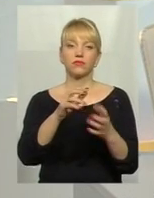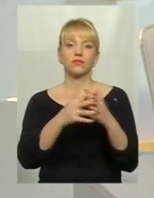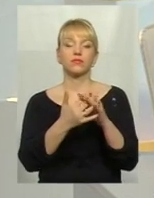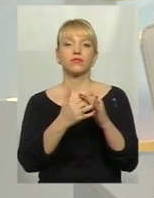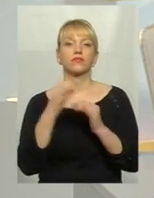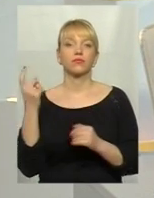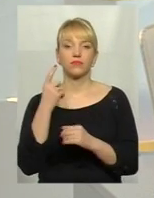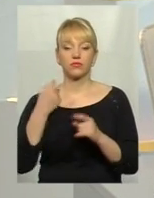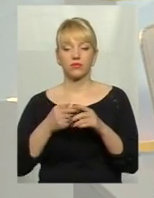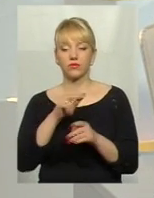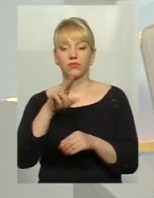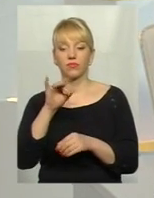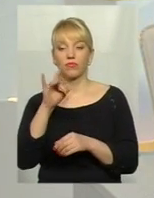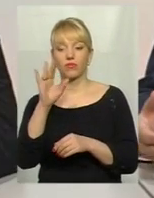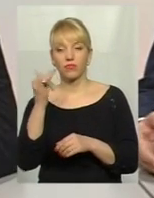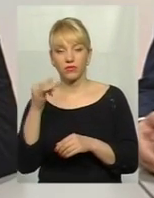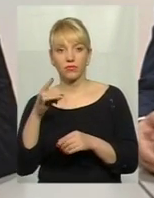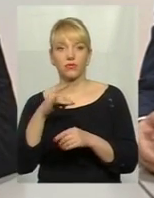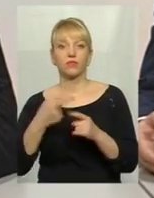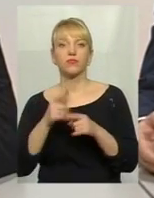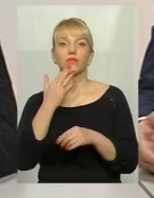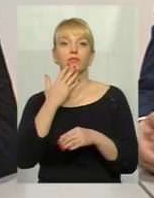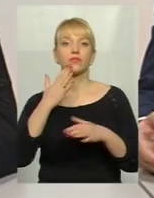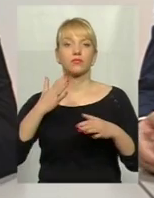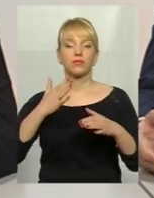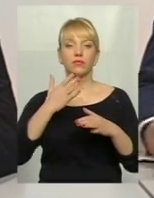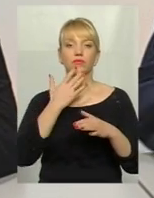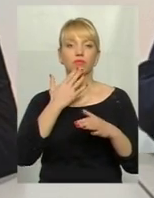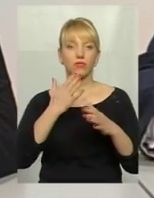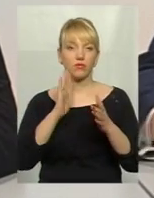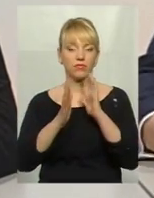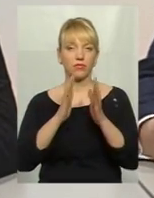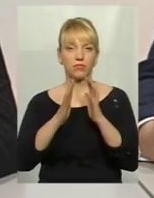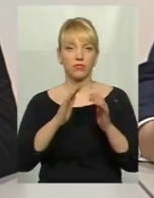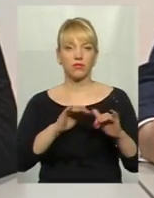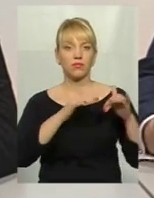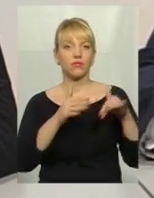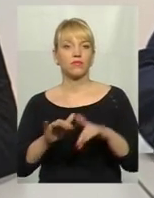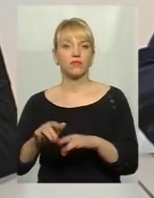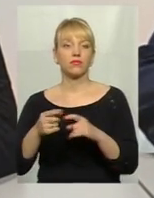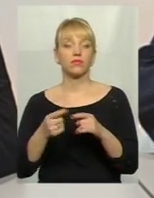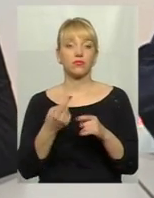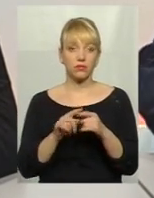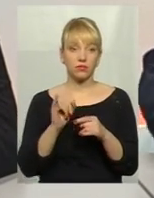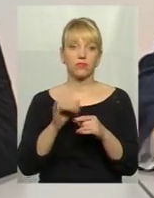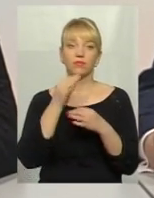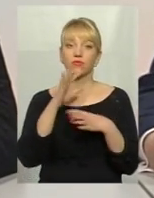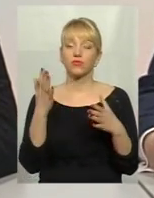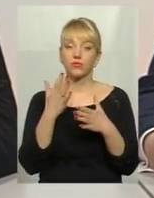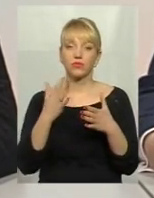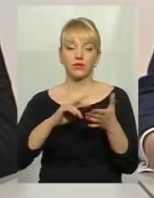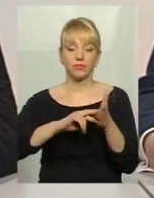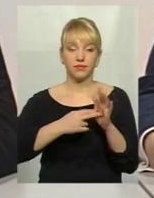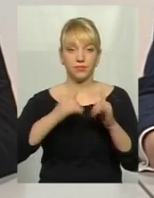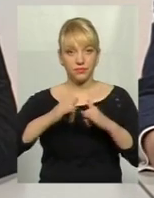територія Чемеровецького району – це національний природний парк Подільський Товт. І від цього нікуди не дінешся. Тому будь-який стратегічний